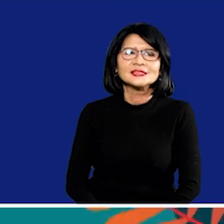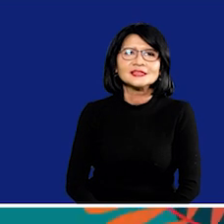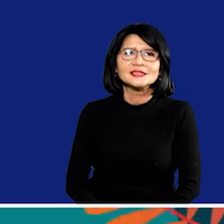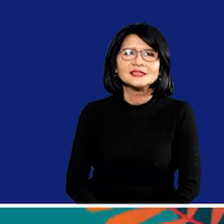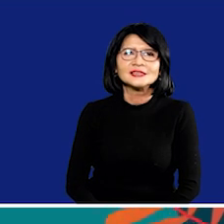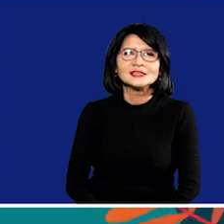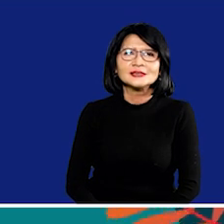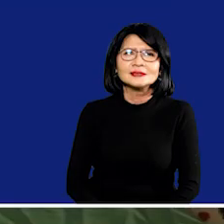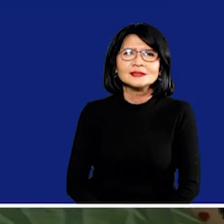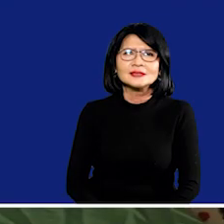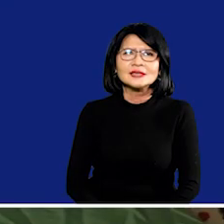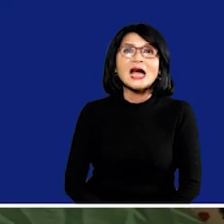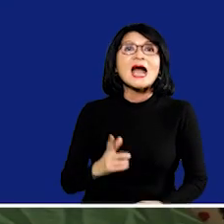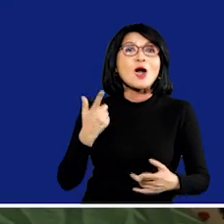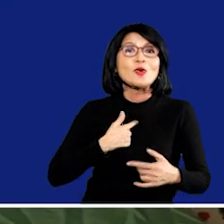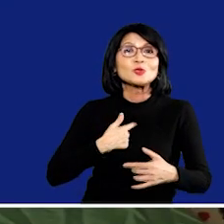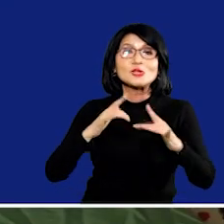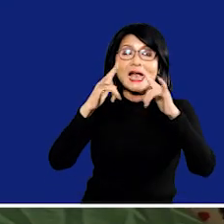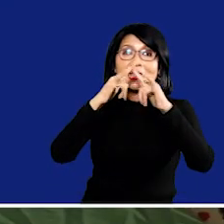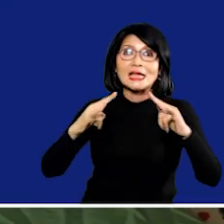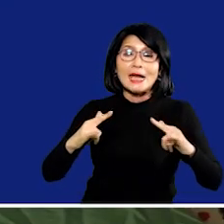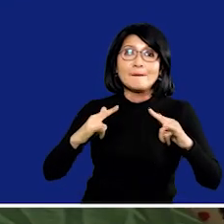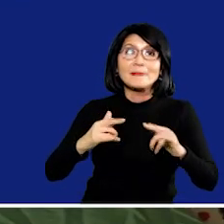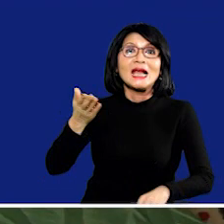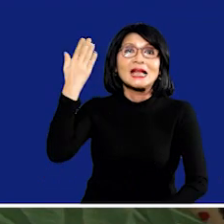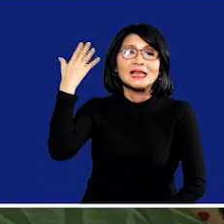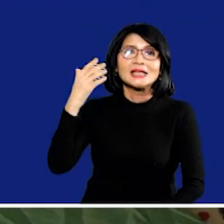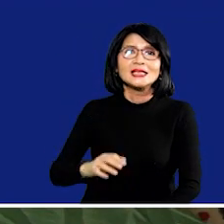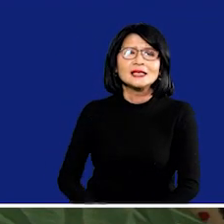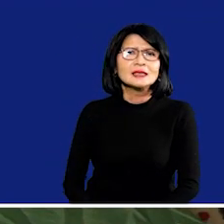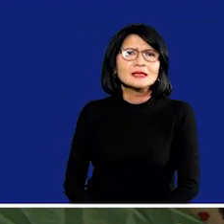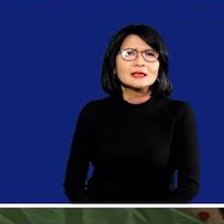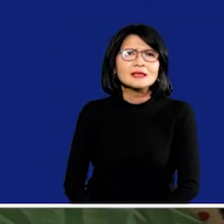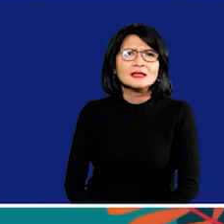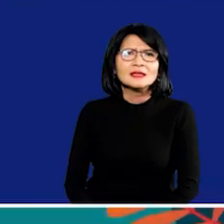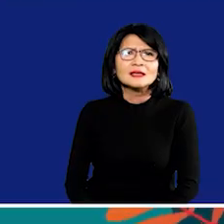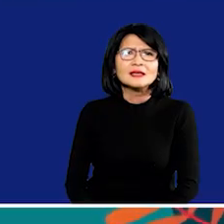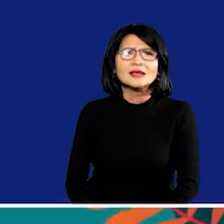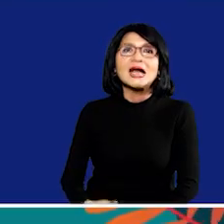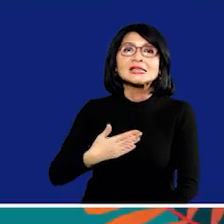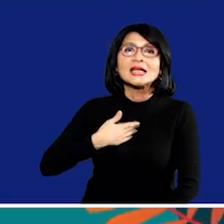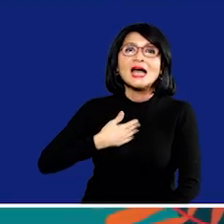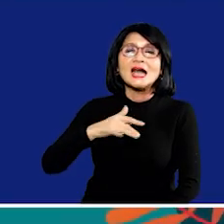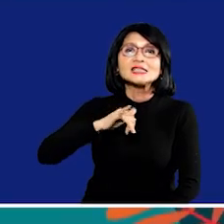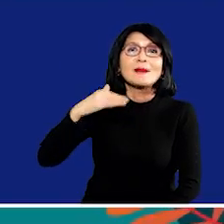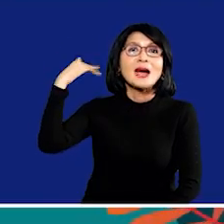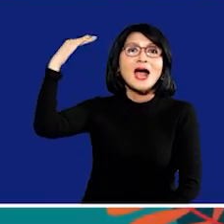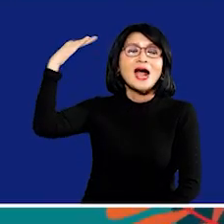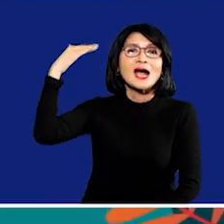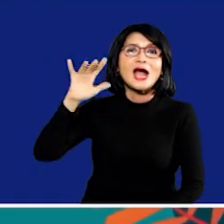Di camping pas jual tadi jual main sama kakak